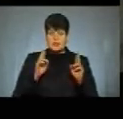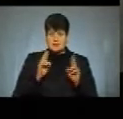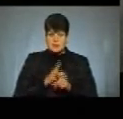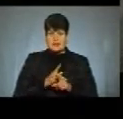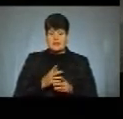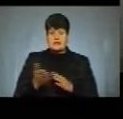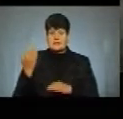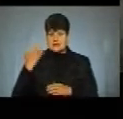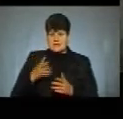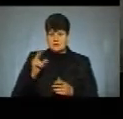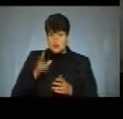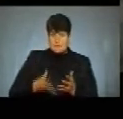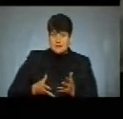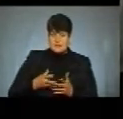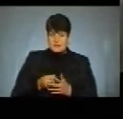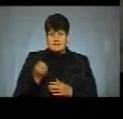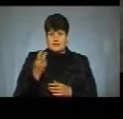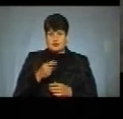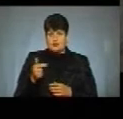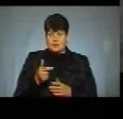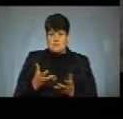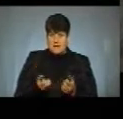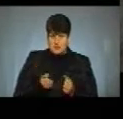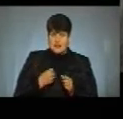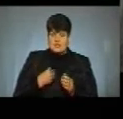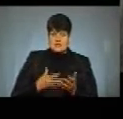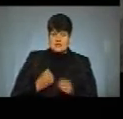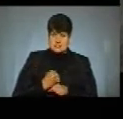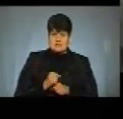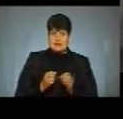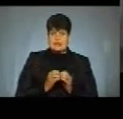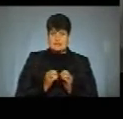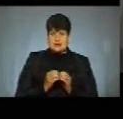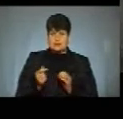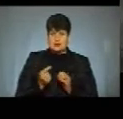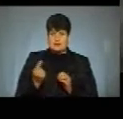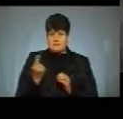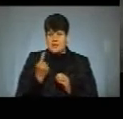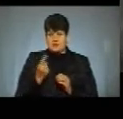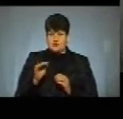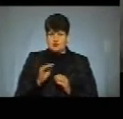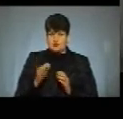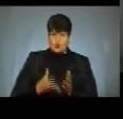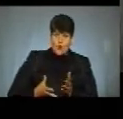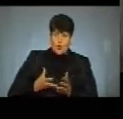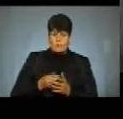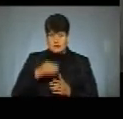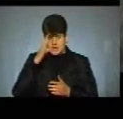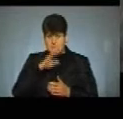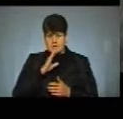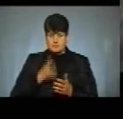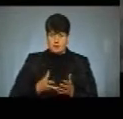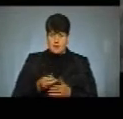числом платити 12 грудня прийняли, нас зобов'язали з 10 чи з 1 жовтня оплачувати батьківську